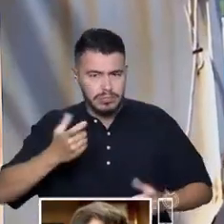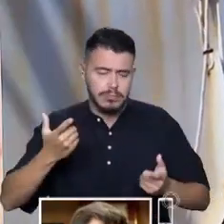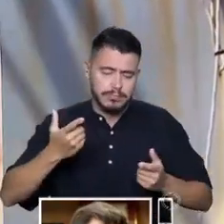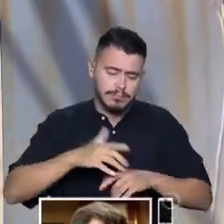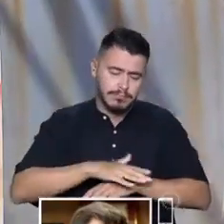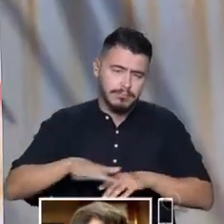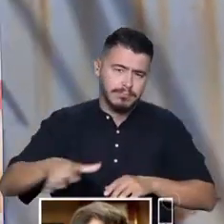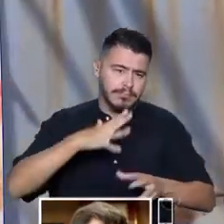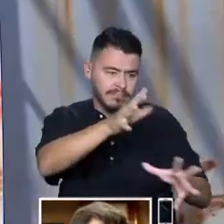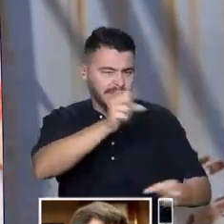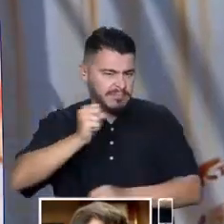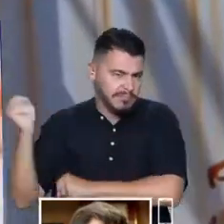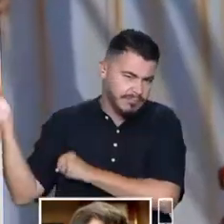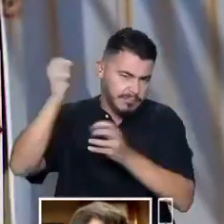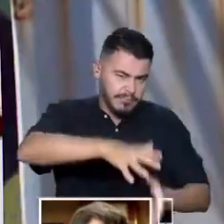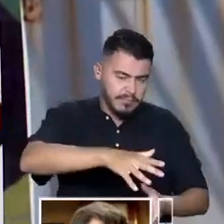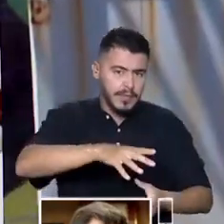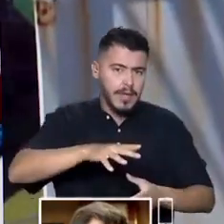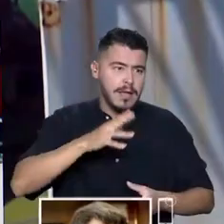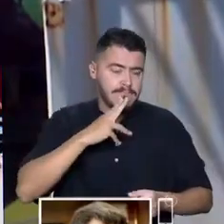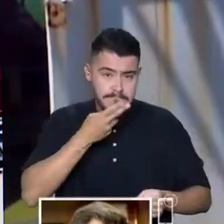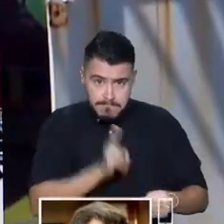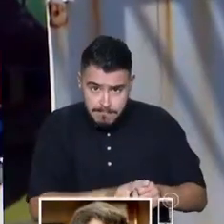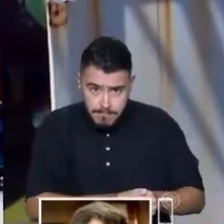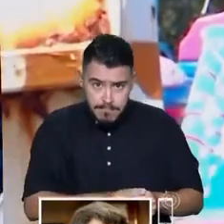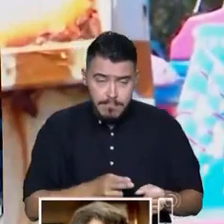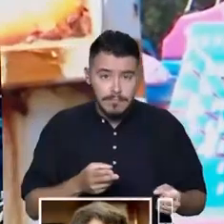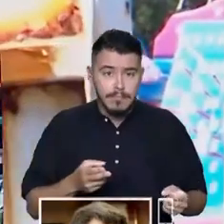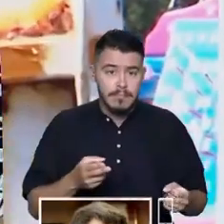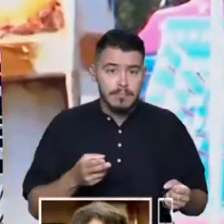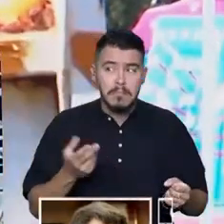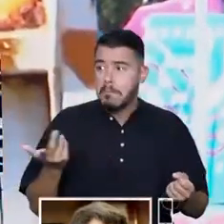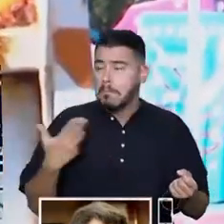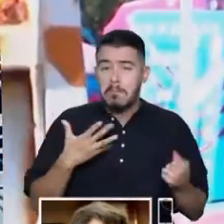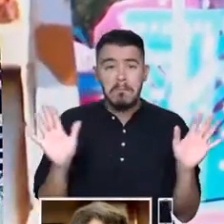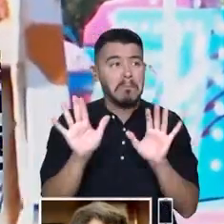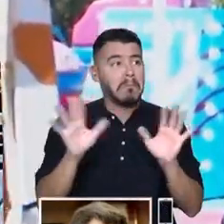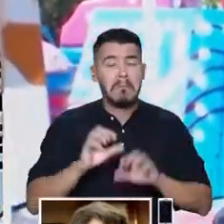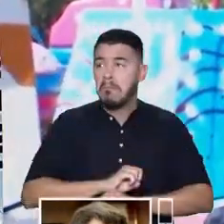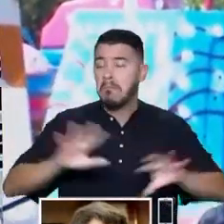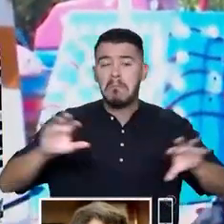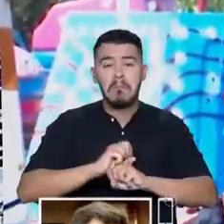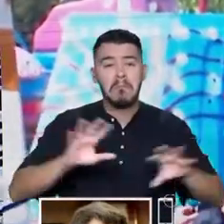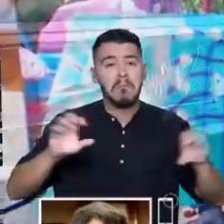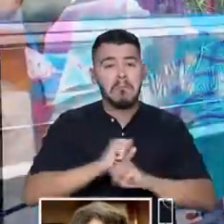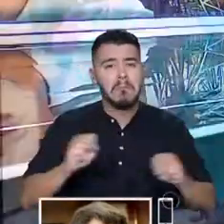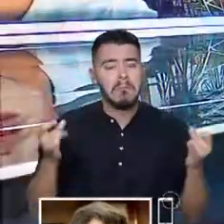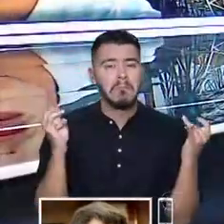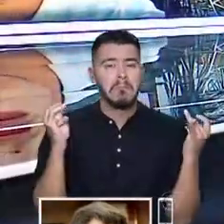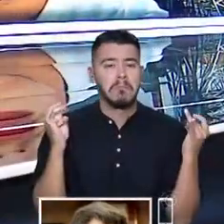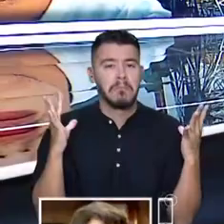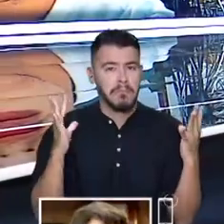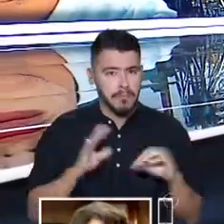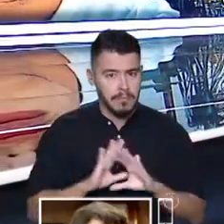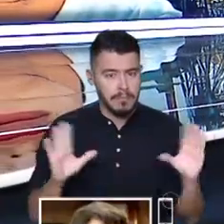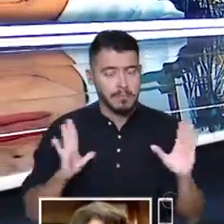τον έσκασε το κεφάλι, το έσκασε στο έδαφος και πέθανε πατέρας τεσσάρων παιδιών και δεν ασχολείται κανείς. Γιατί δεν πουλάει το θέμα, γιατί είναι από τις Σφαίρες ο άνθρωπος αυτός.